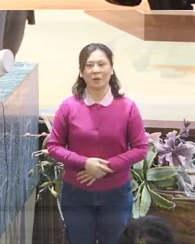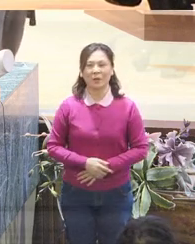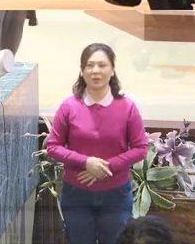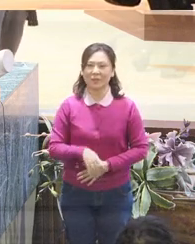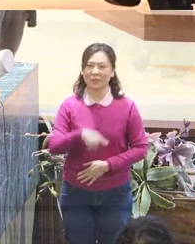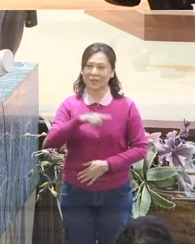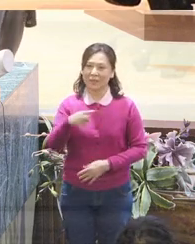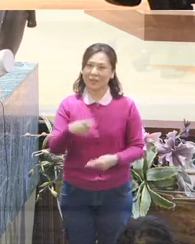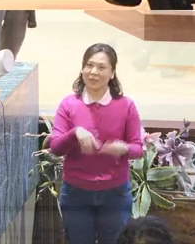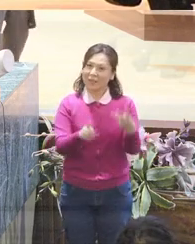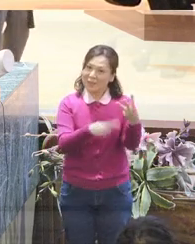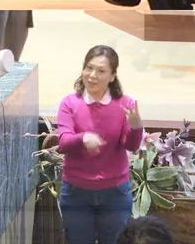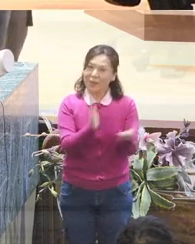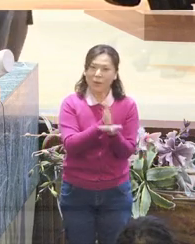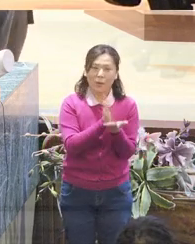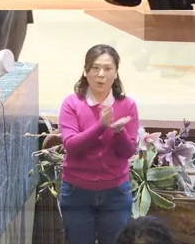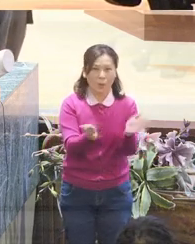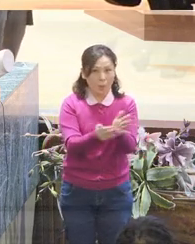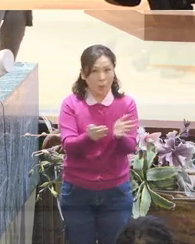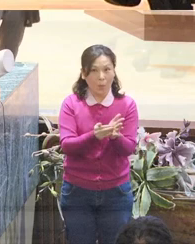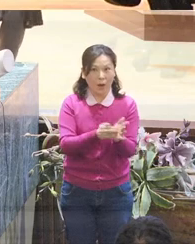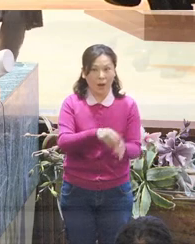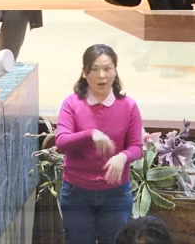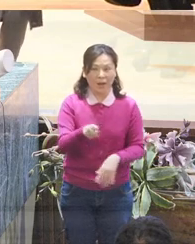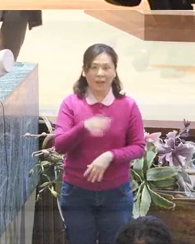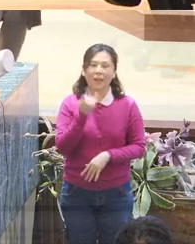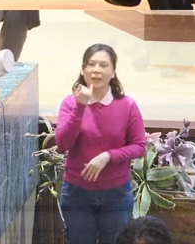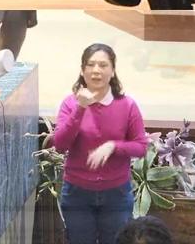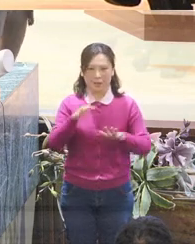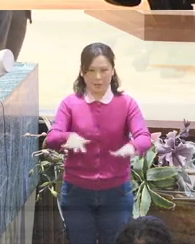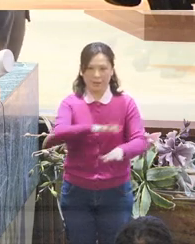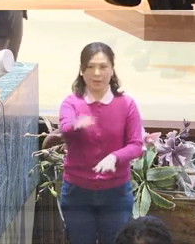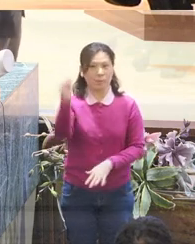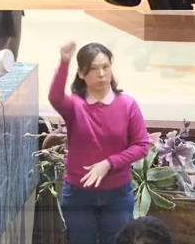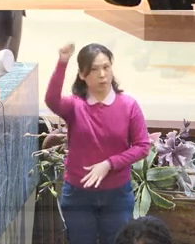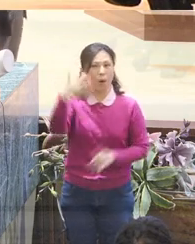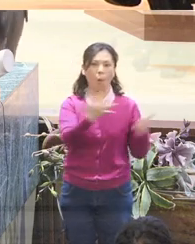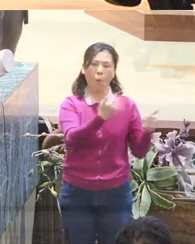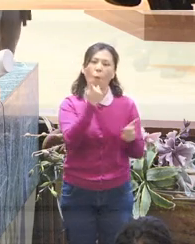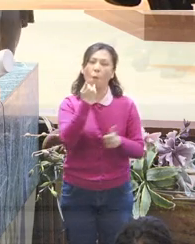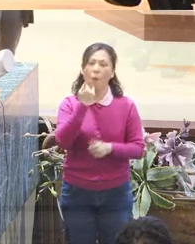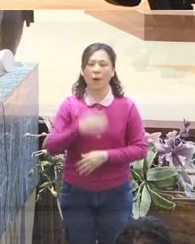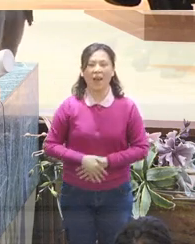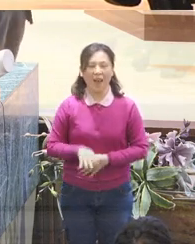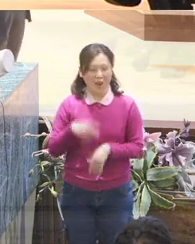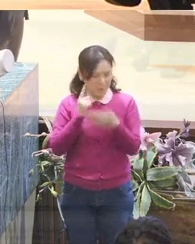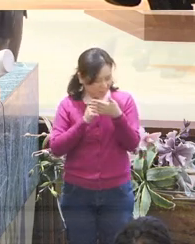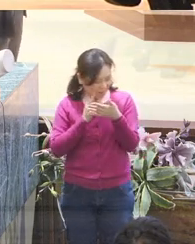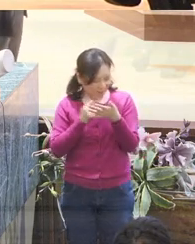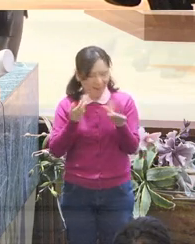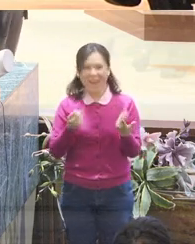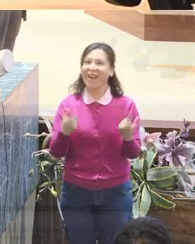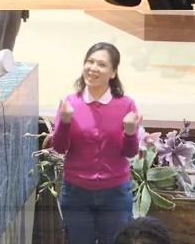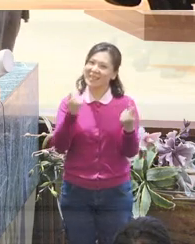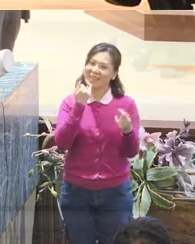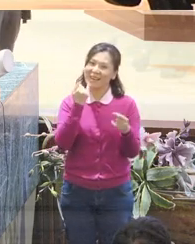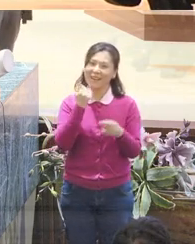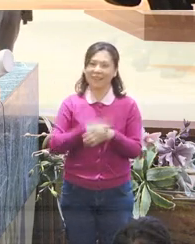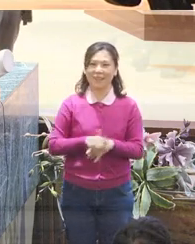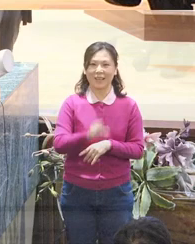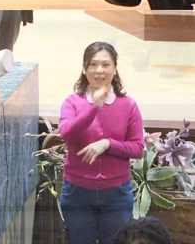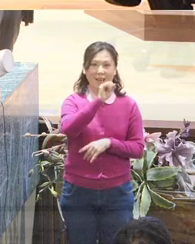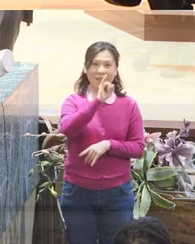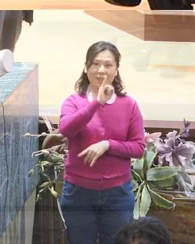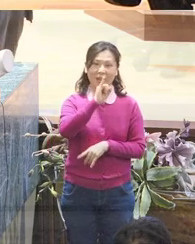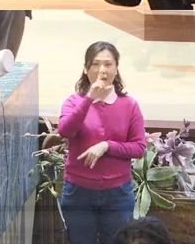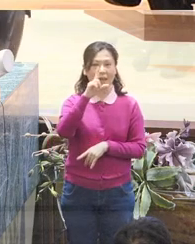三位讲者讲完之后，其实我们你可以现场提问，然后或者是如果你害羞，你也可以透过 Slido， 或是